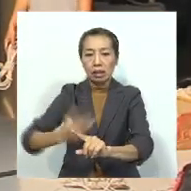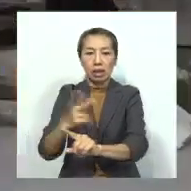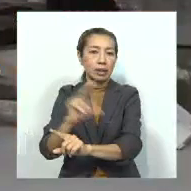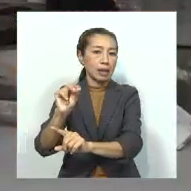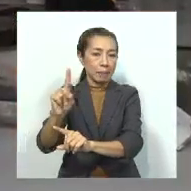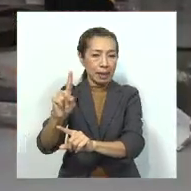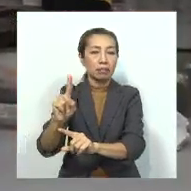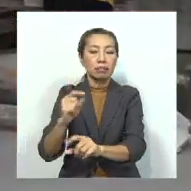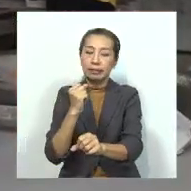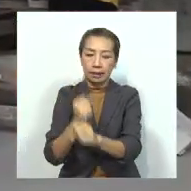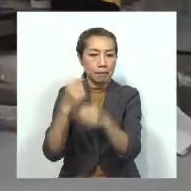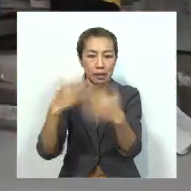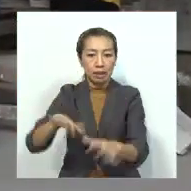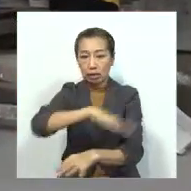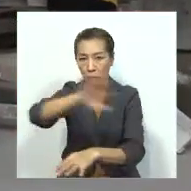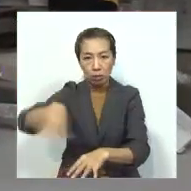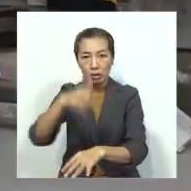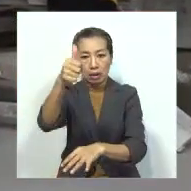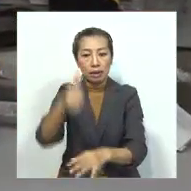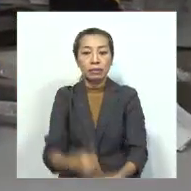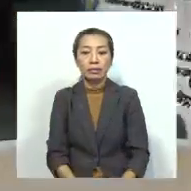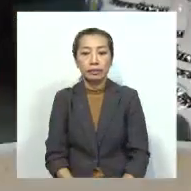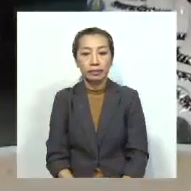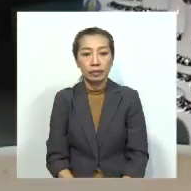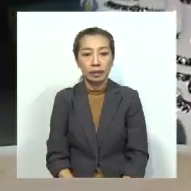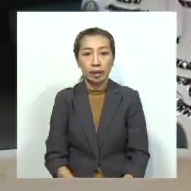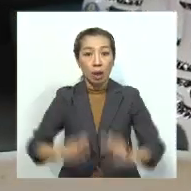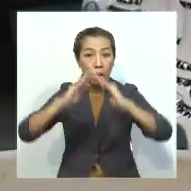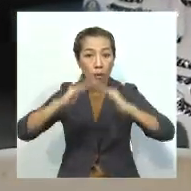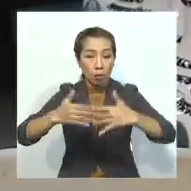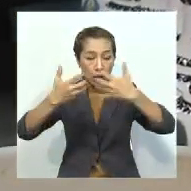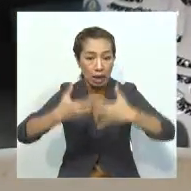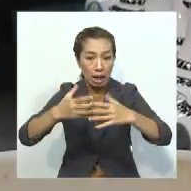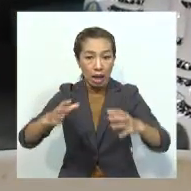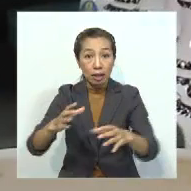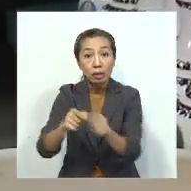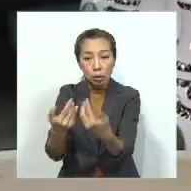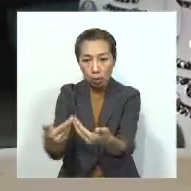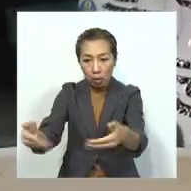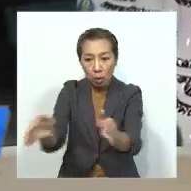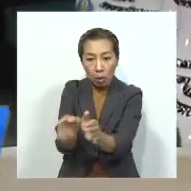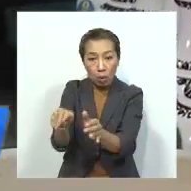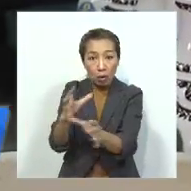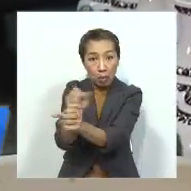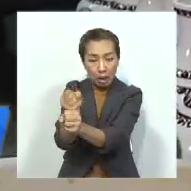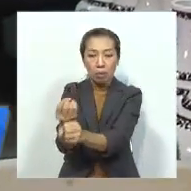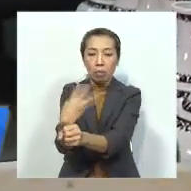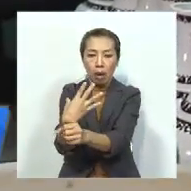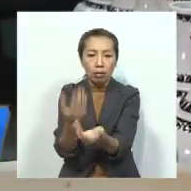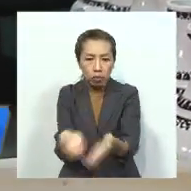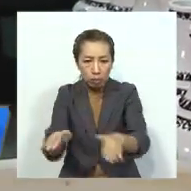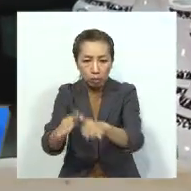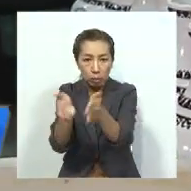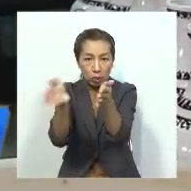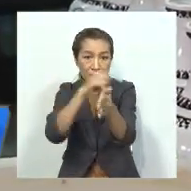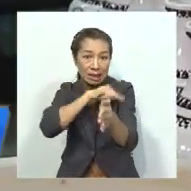มีนาคมนี้ด้านนายสุขชาติโคสะบดีเจ้าของโรงโอ่งรัตนโกสินทร์4เปิดเผยถึงขั้นตอนการผลิตคนโท